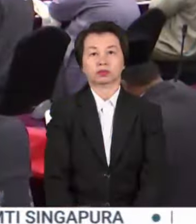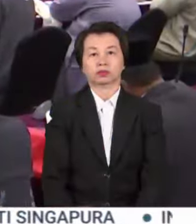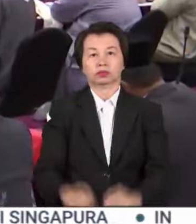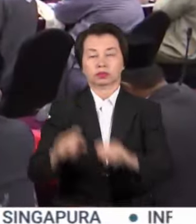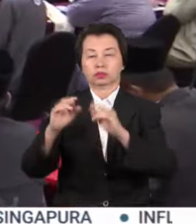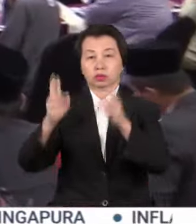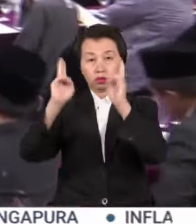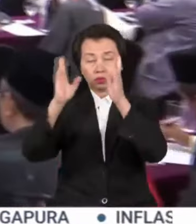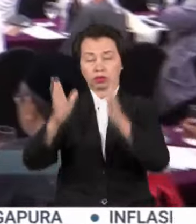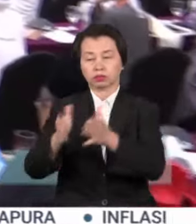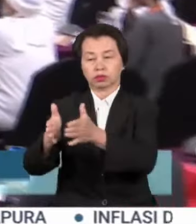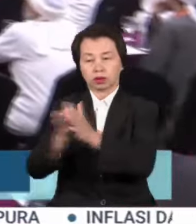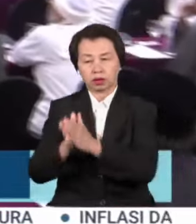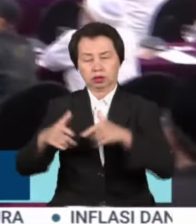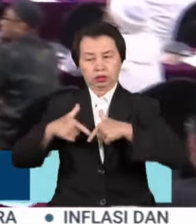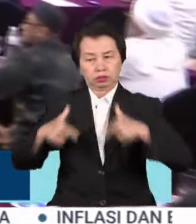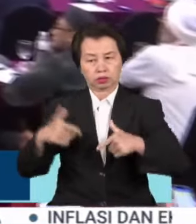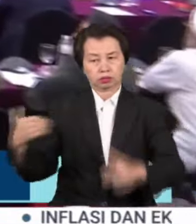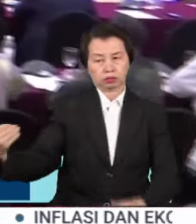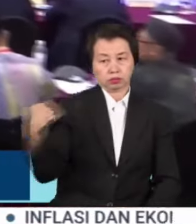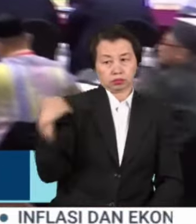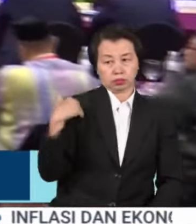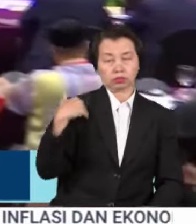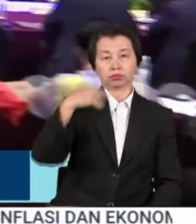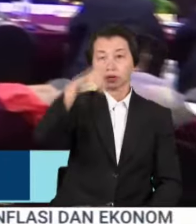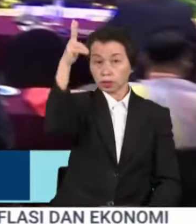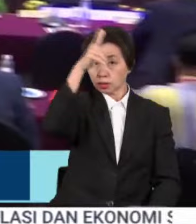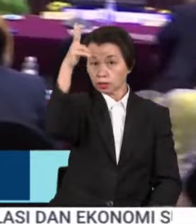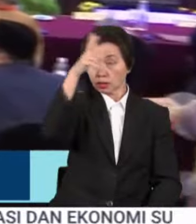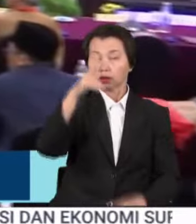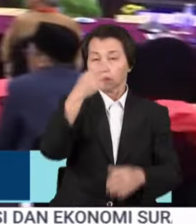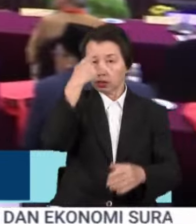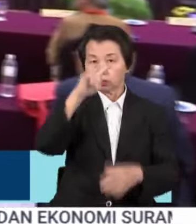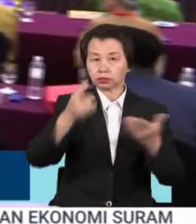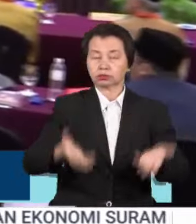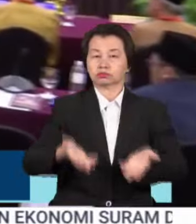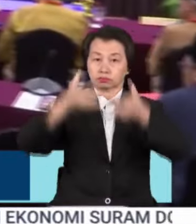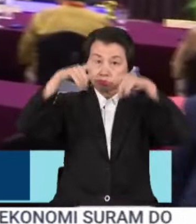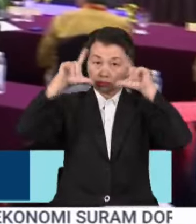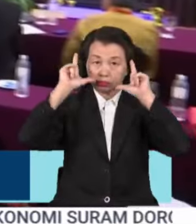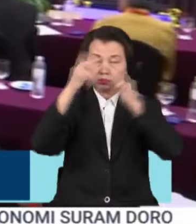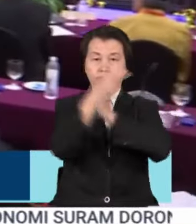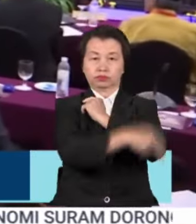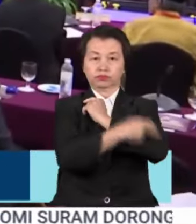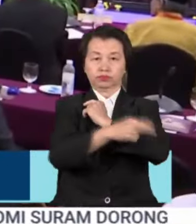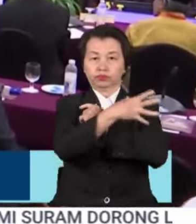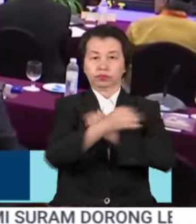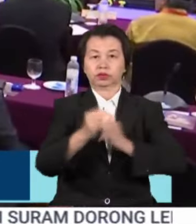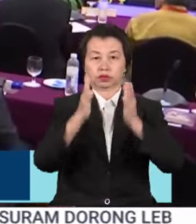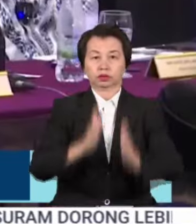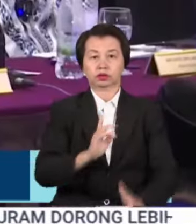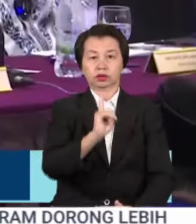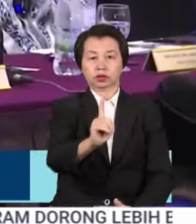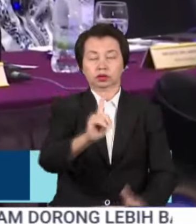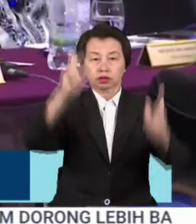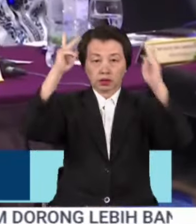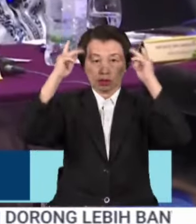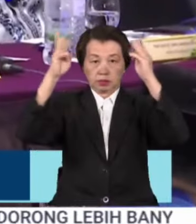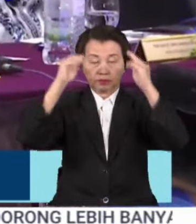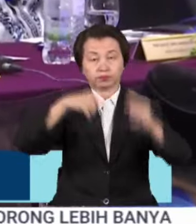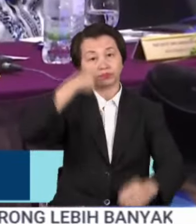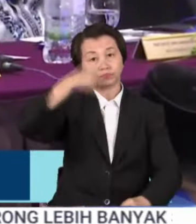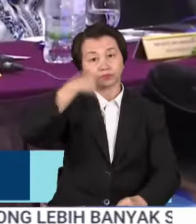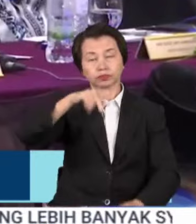Golongan ulama di Saran berani membuat teguran kepada kerajaan demi mengangkat martabat negara dan umat Islam. Perdana Menteri